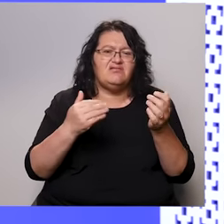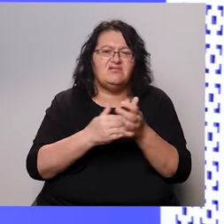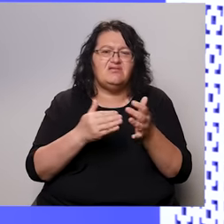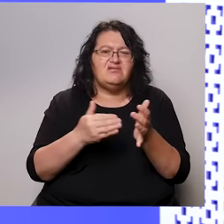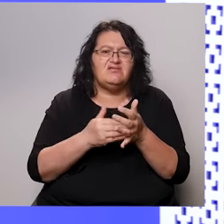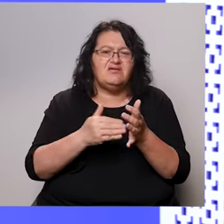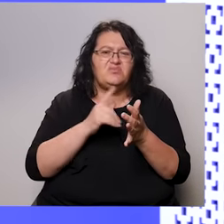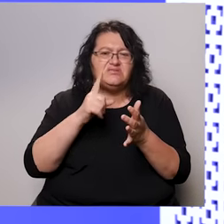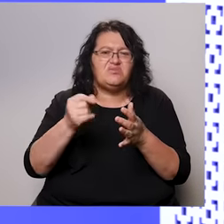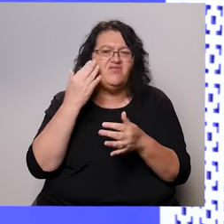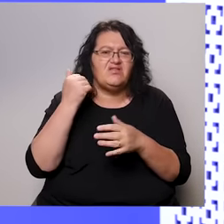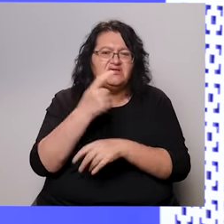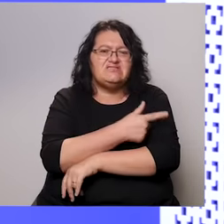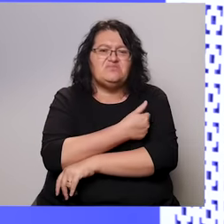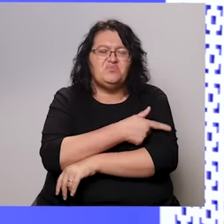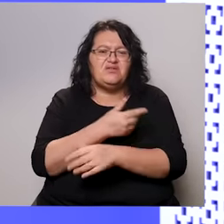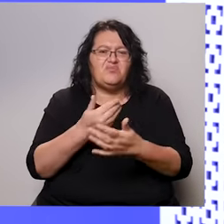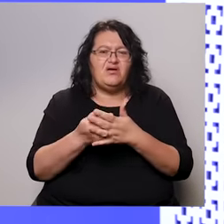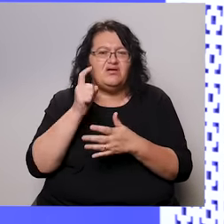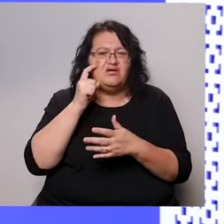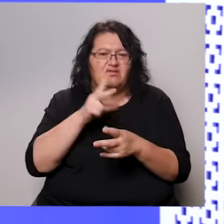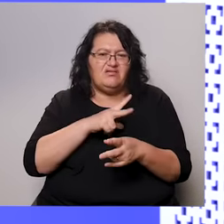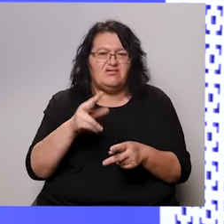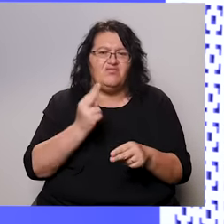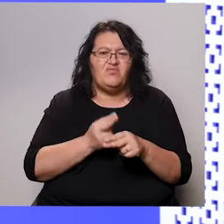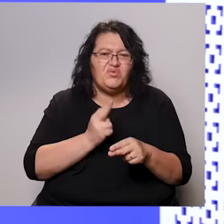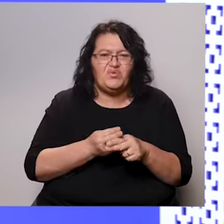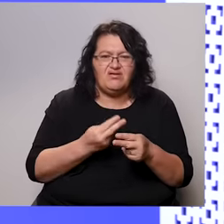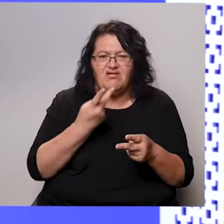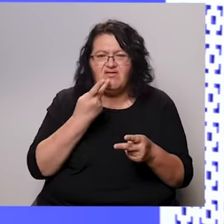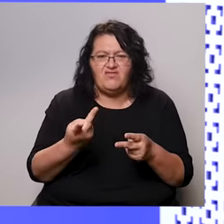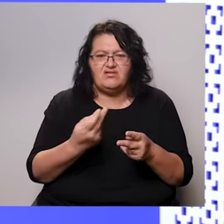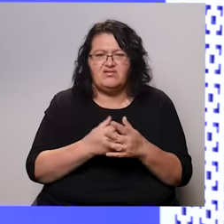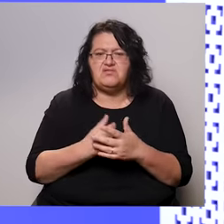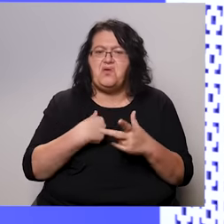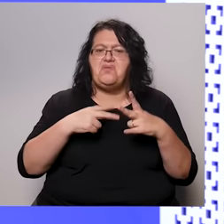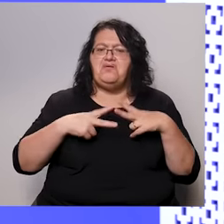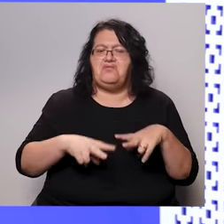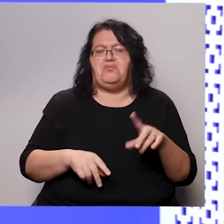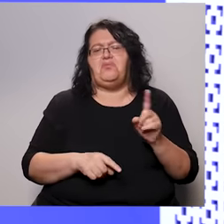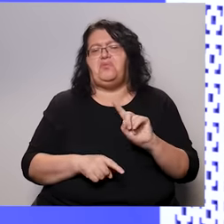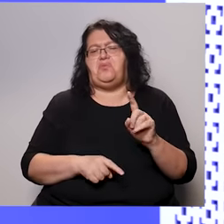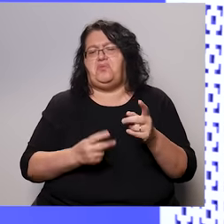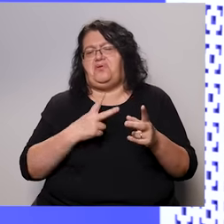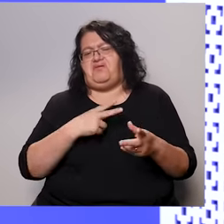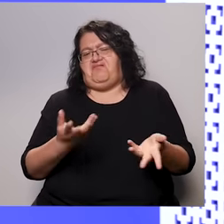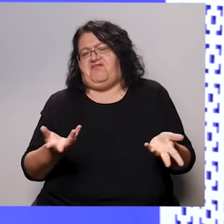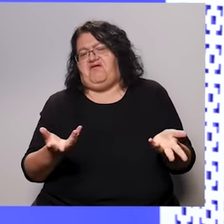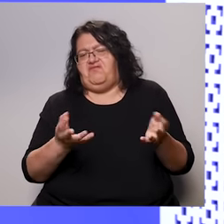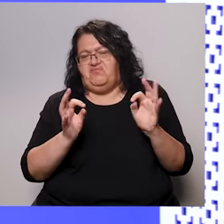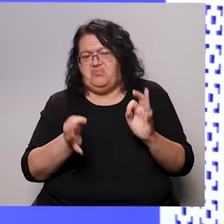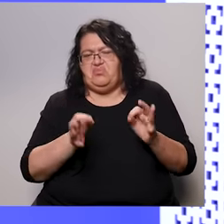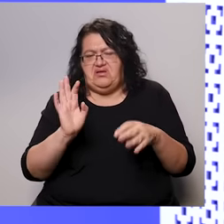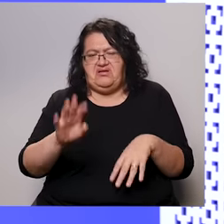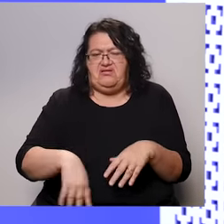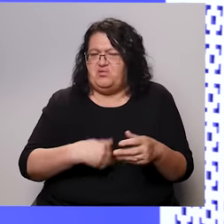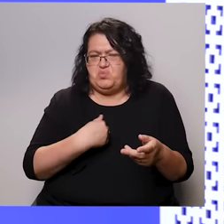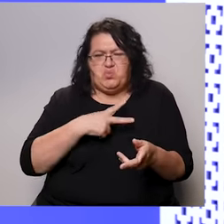să mă duc cu fata la spital, că eu cred că fata e grav. Eu relaxat, zic, ce grav să fie fata? Nu e